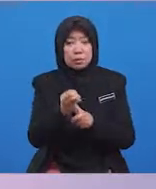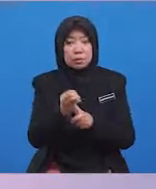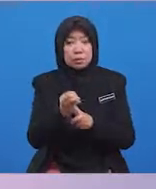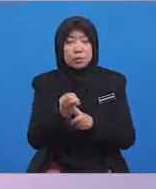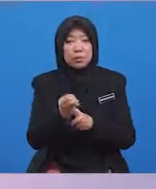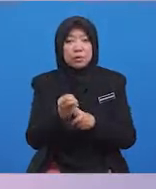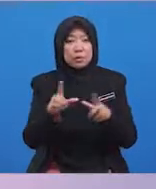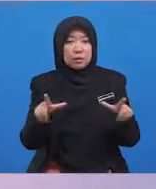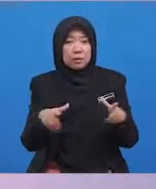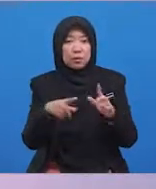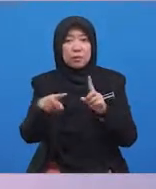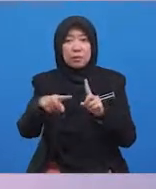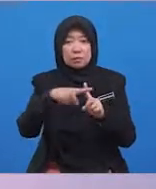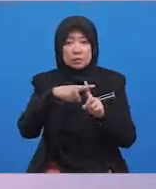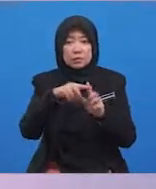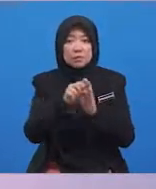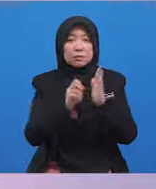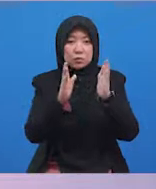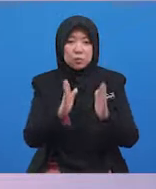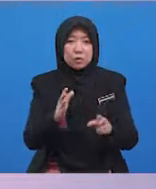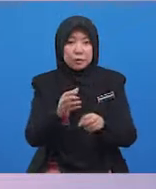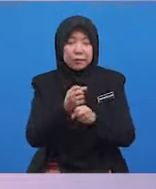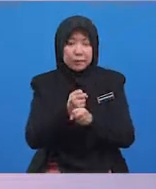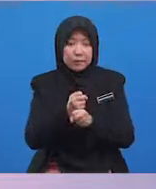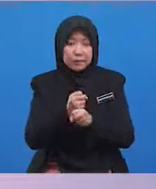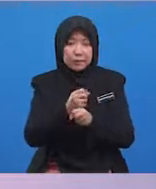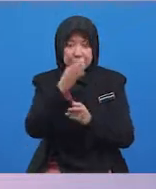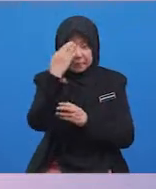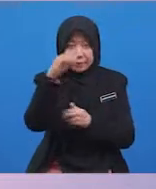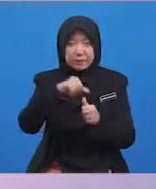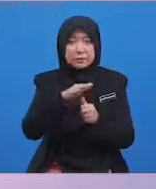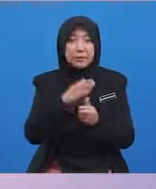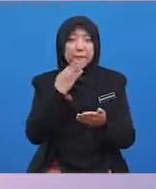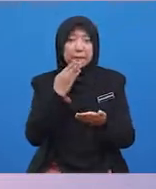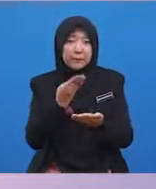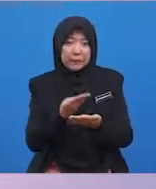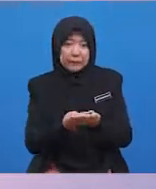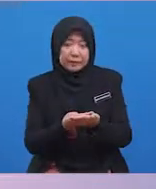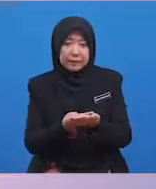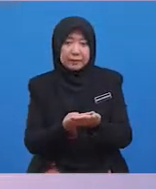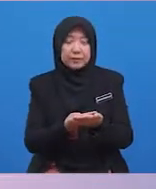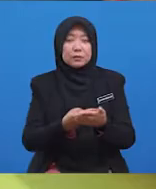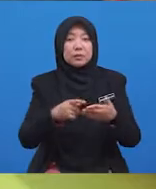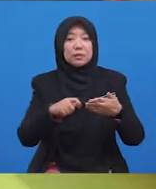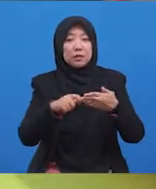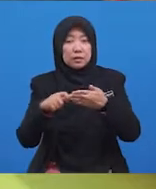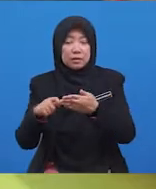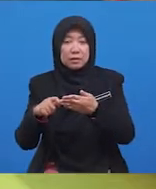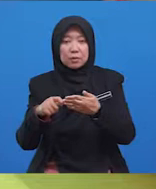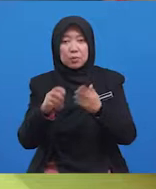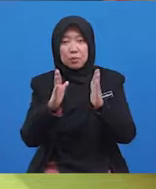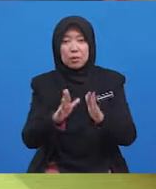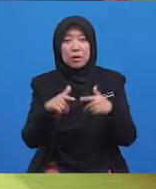positif seseorang yang dapat memberikan kesan baik dan teladan kepada orang lain.